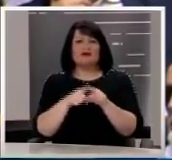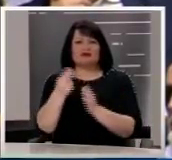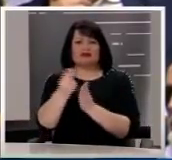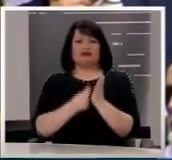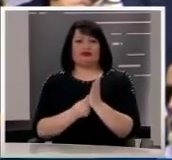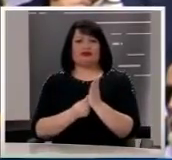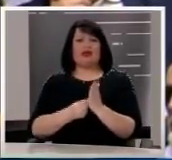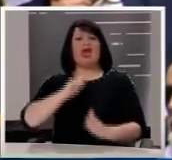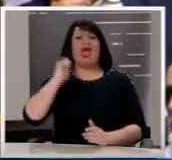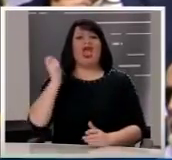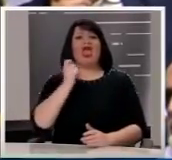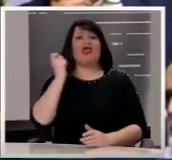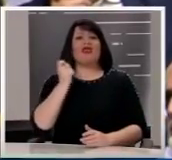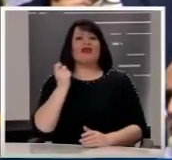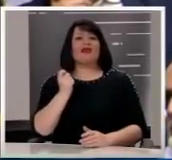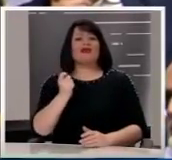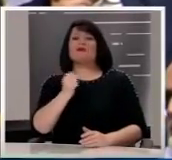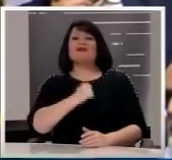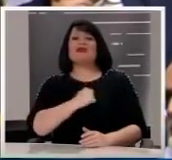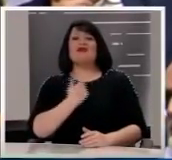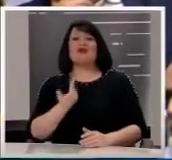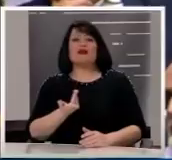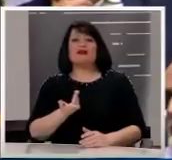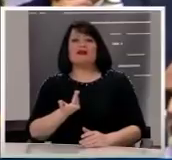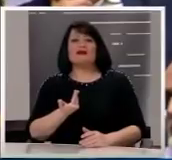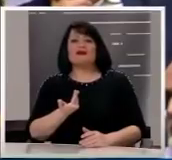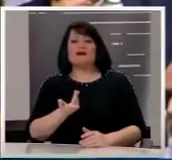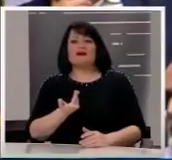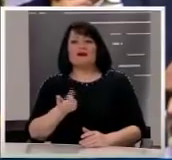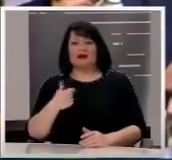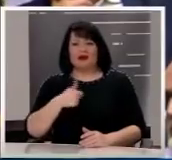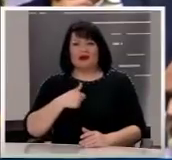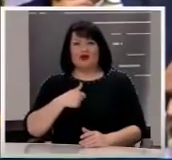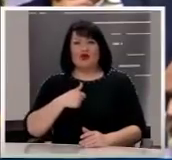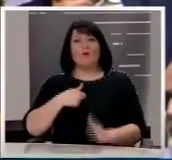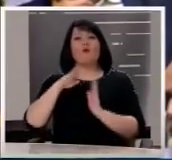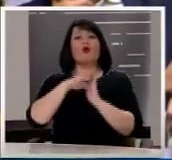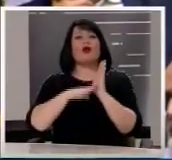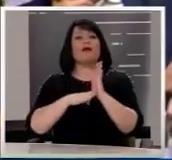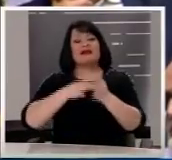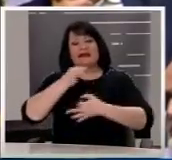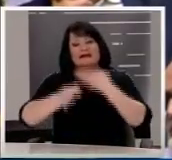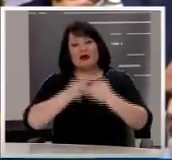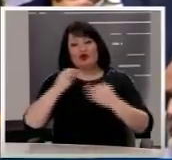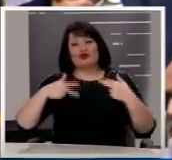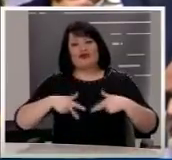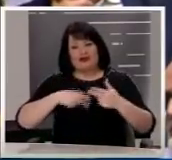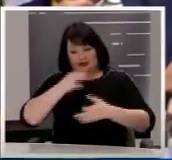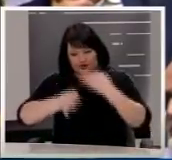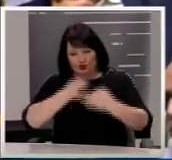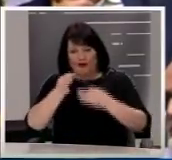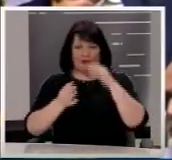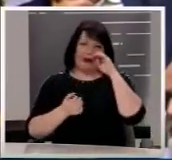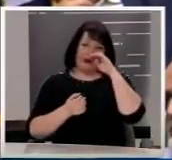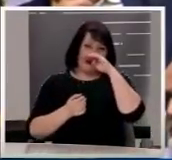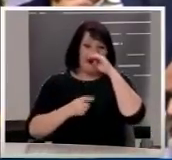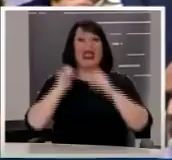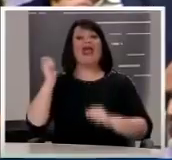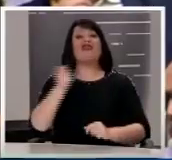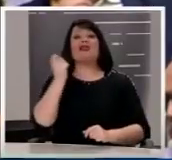την αίθουσα και από προηγούμενες κυβερνήσεις, αλλά και αυτή που διατύπωσα και εγώ στις προγραμματικές δηλώσεις κυβέρνησης. Τι είναι δηλαδή αυτή η